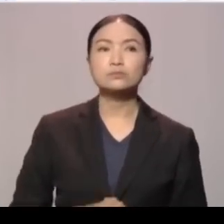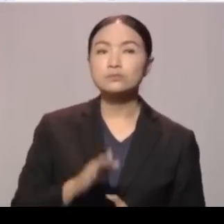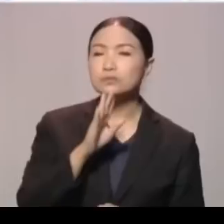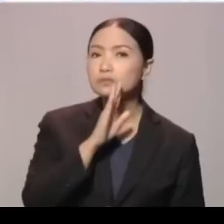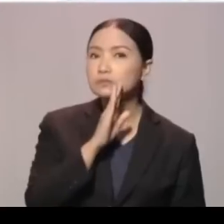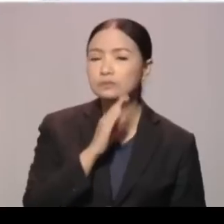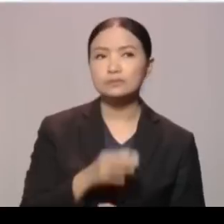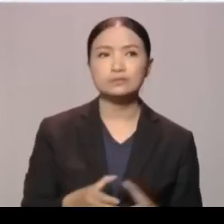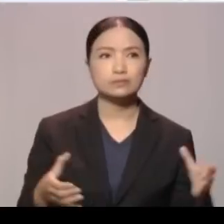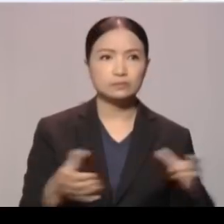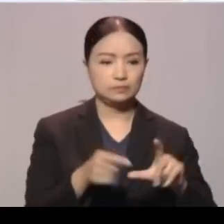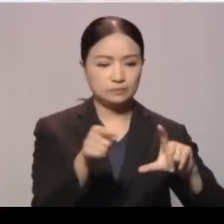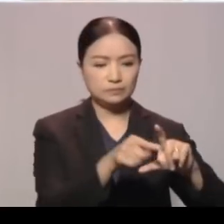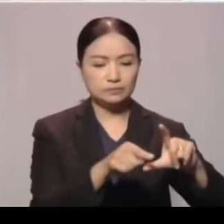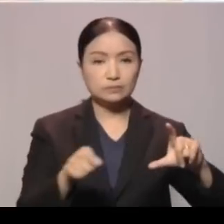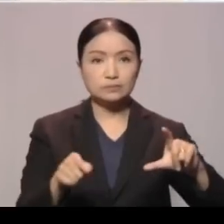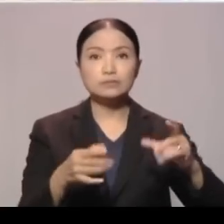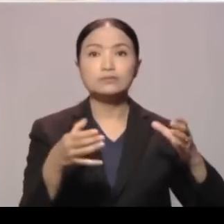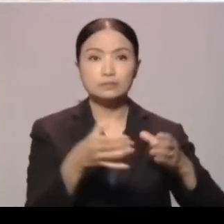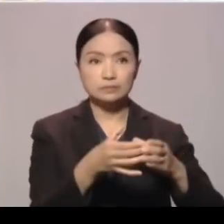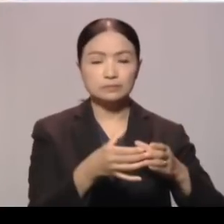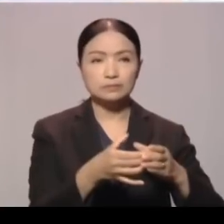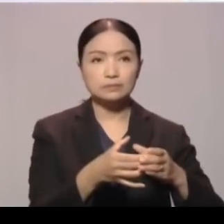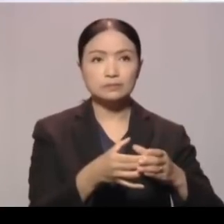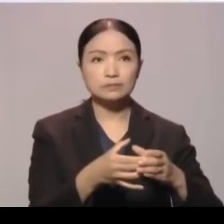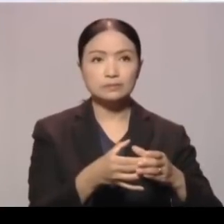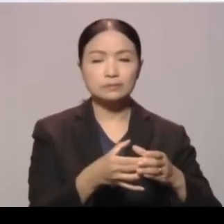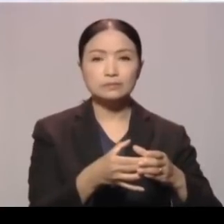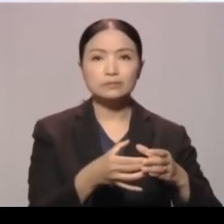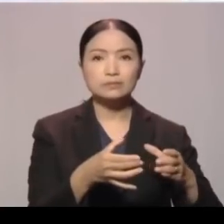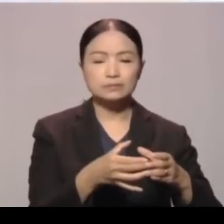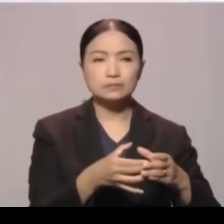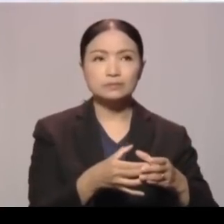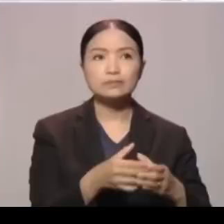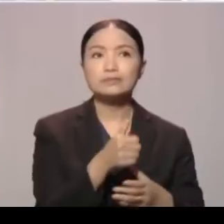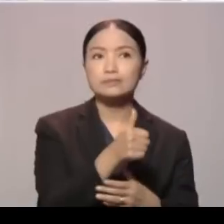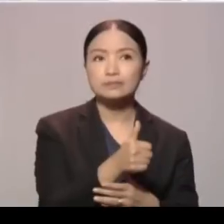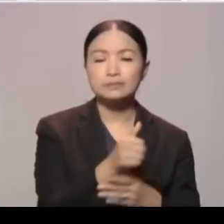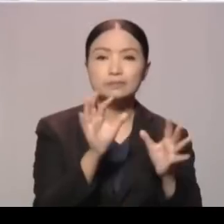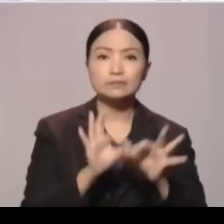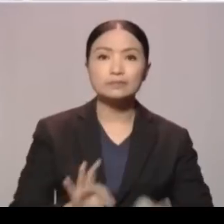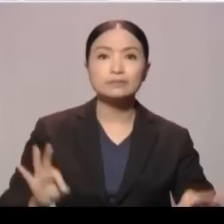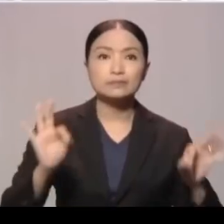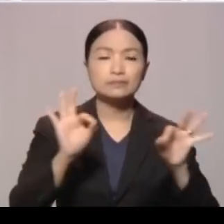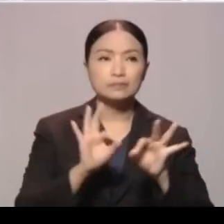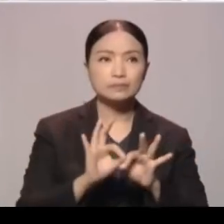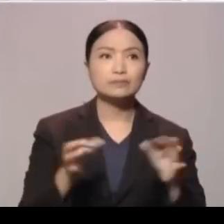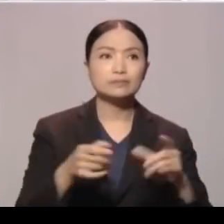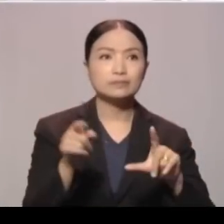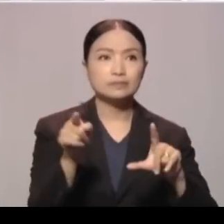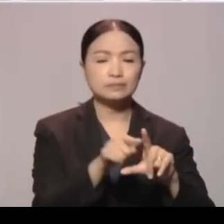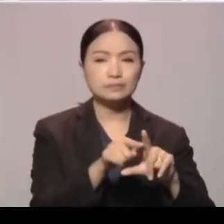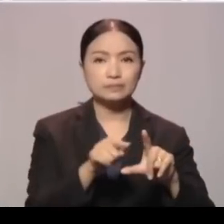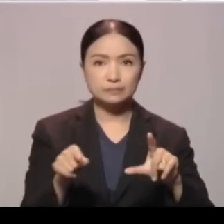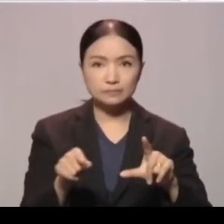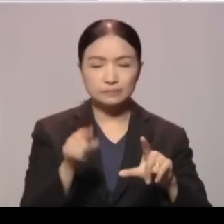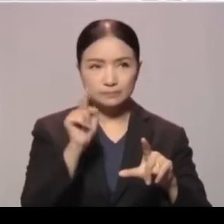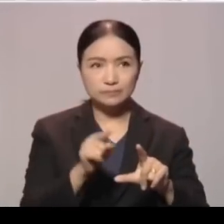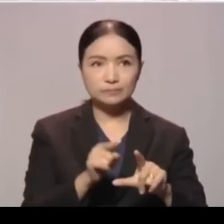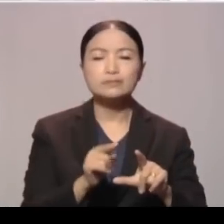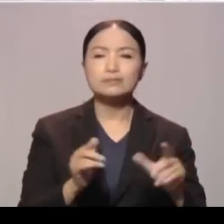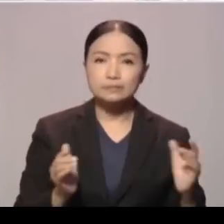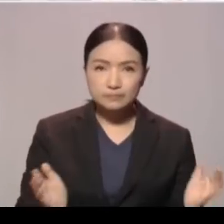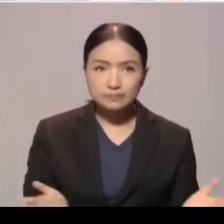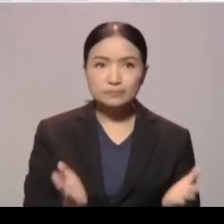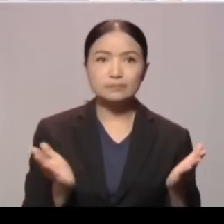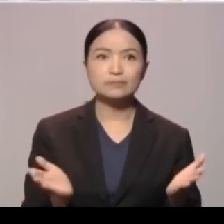ที่ก้าวไกลได้เนี่ยนะครับเรื่องต่างๆสำคัญก้าวไกลจะต้องนะฮะสนับสนุนส่งเส